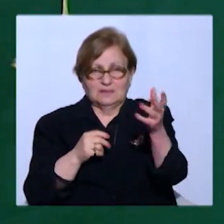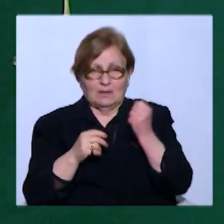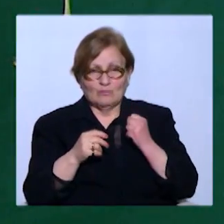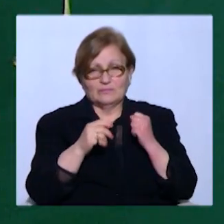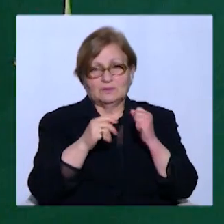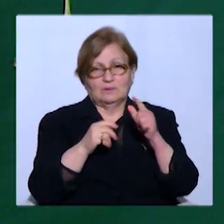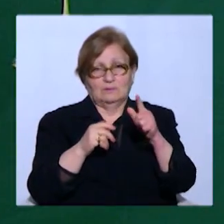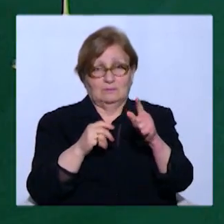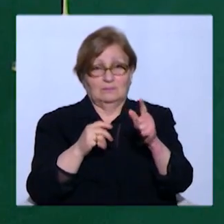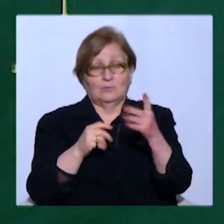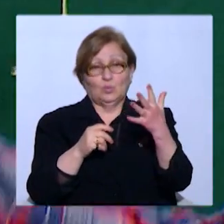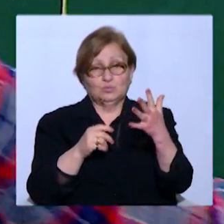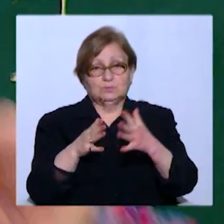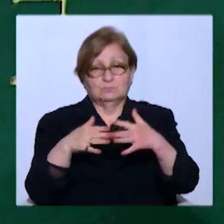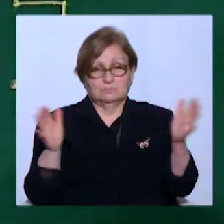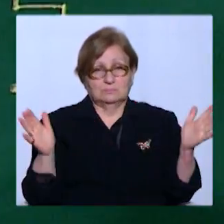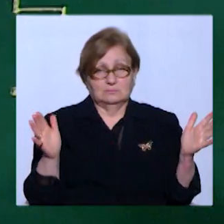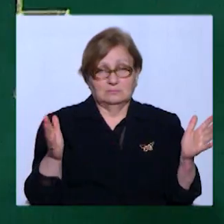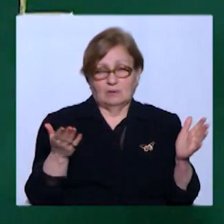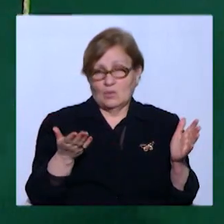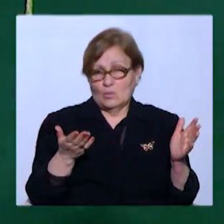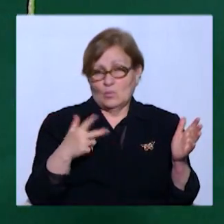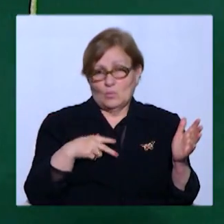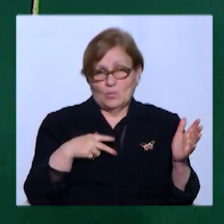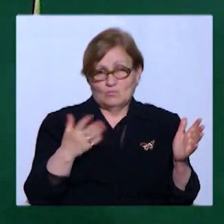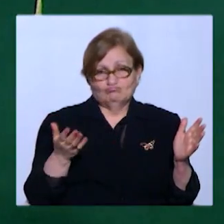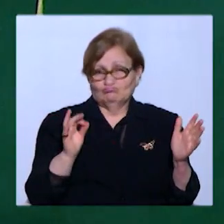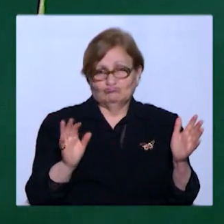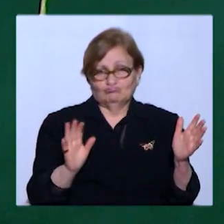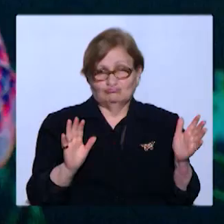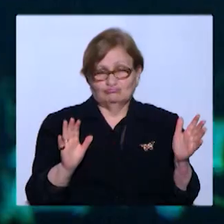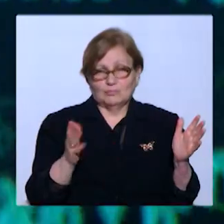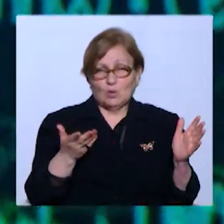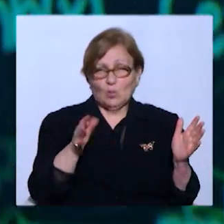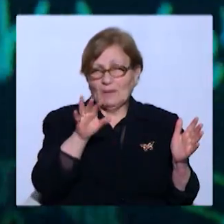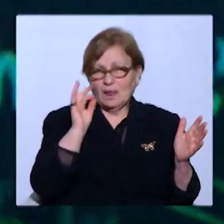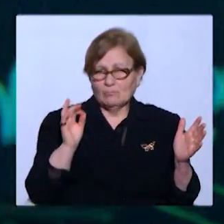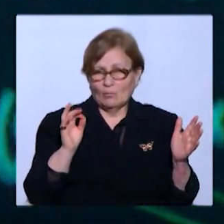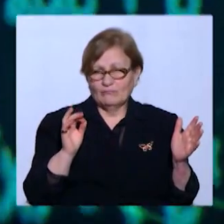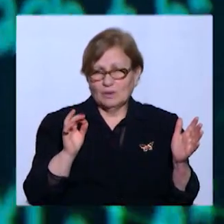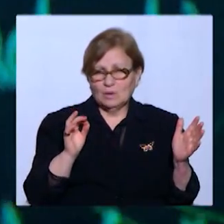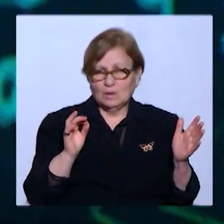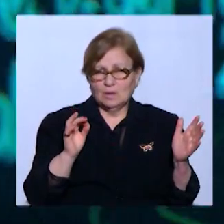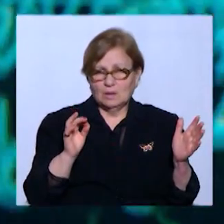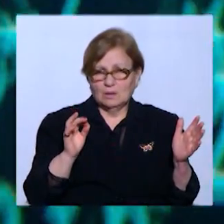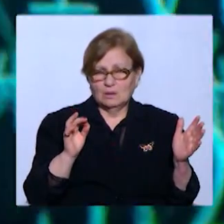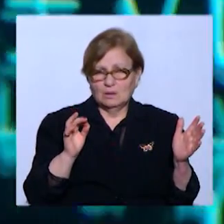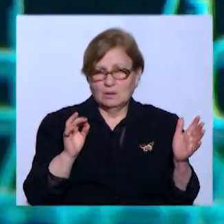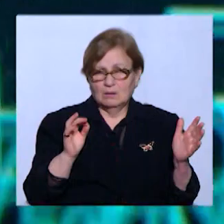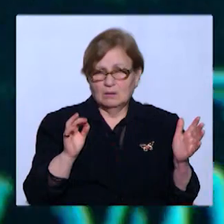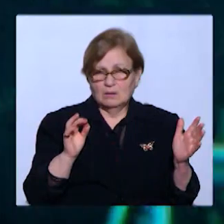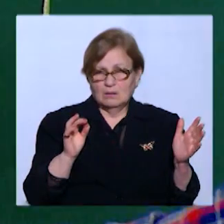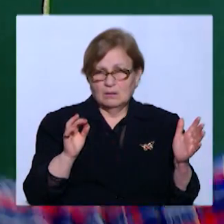ხუთი მეტია აქეთ რა უქნა? რომელი ავიღო? ეს?